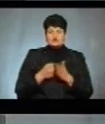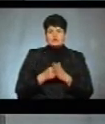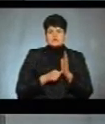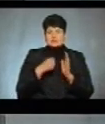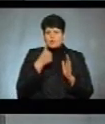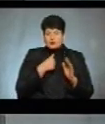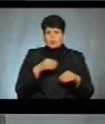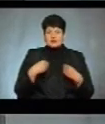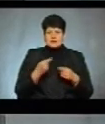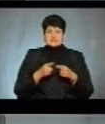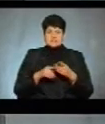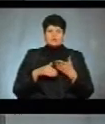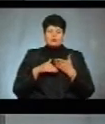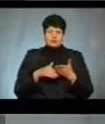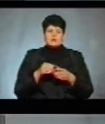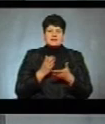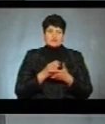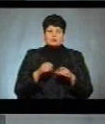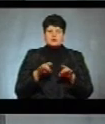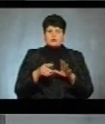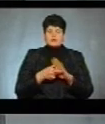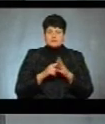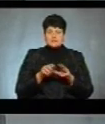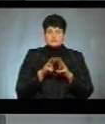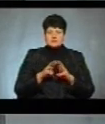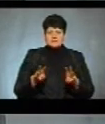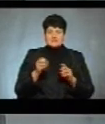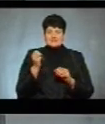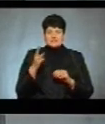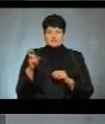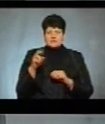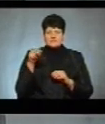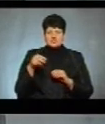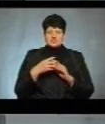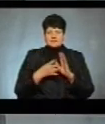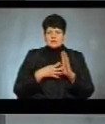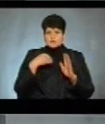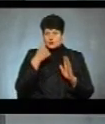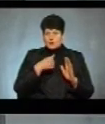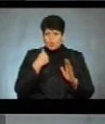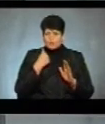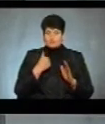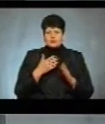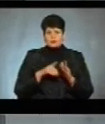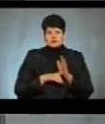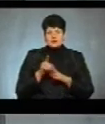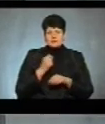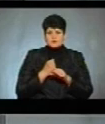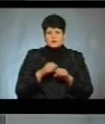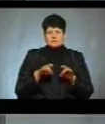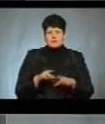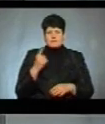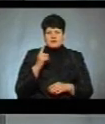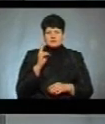надання такої допомоги йдеться у постанові Кабінету міністрів України від 13 березня 2019 року. Набрала чинності постанова